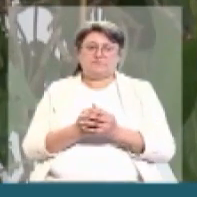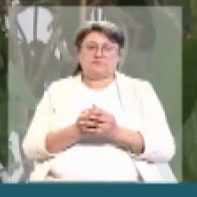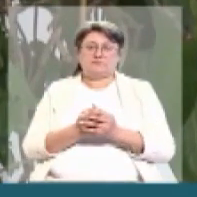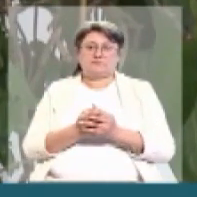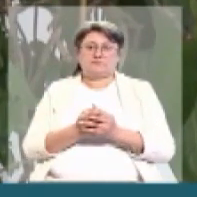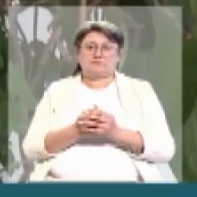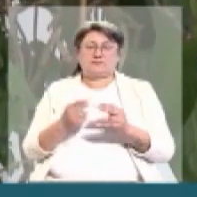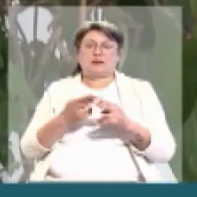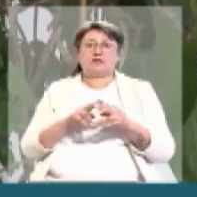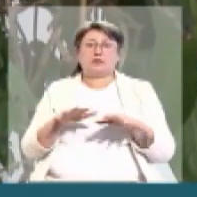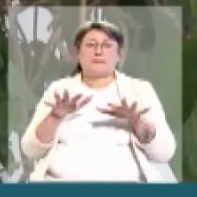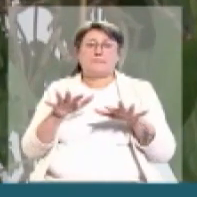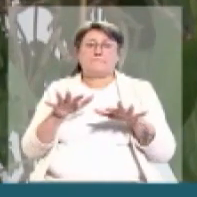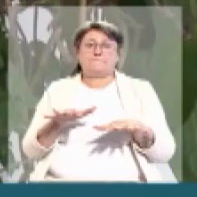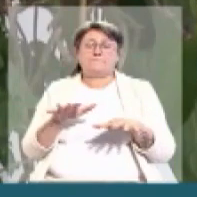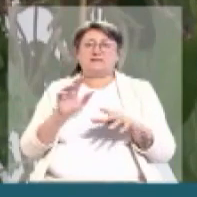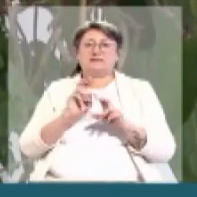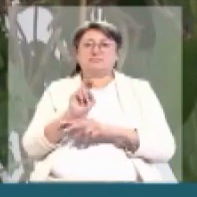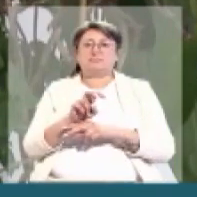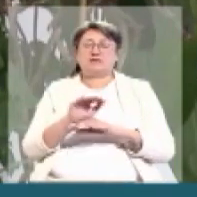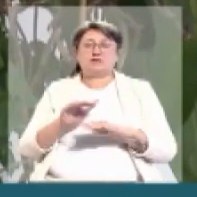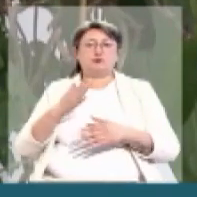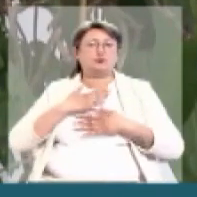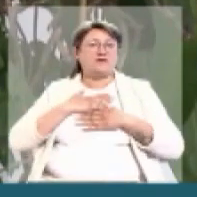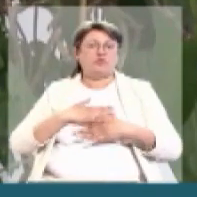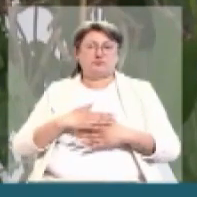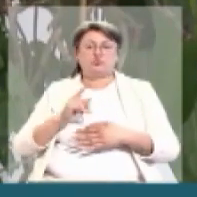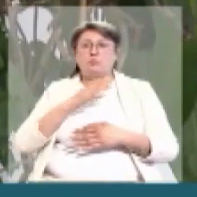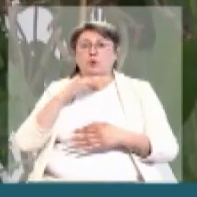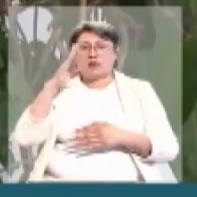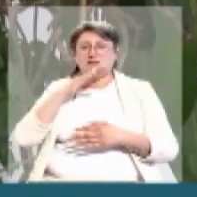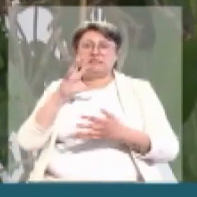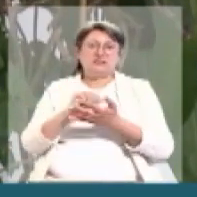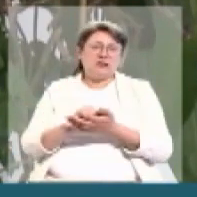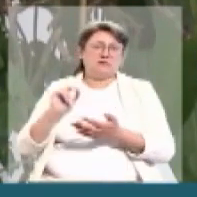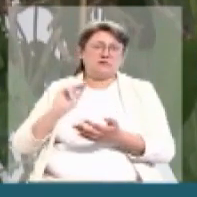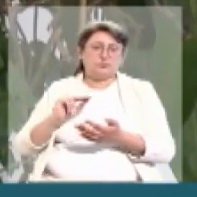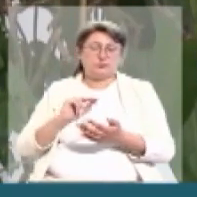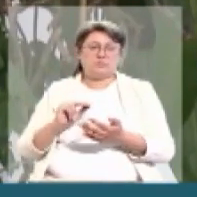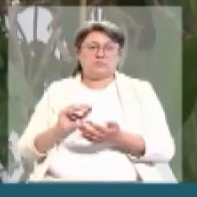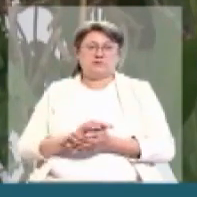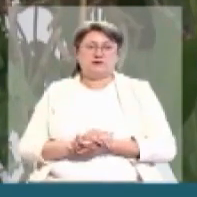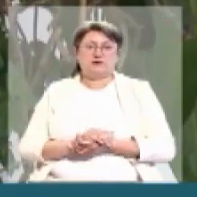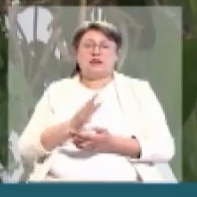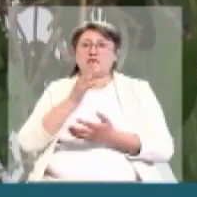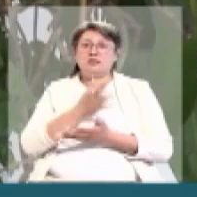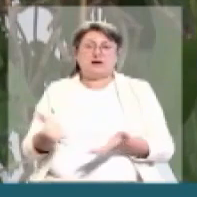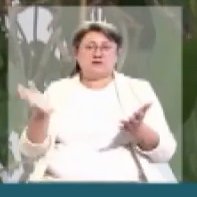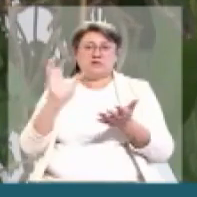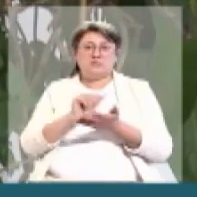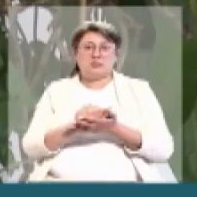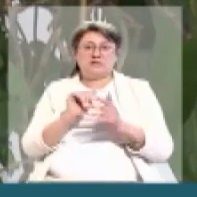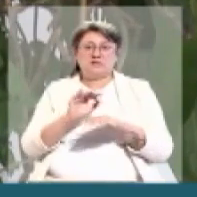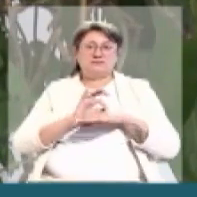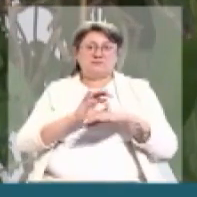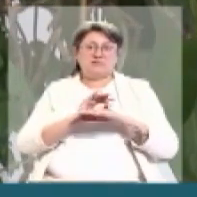Данную площадку посещают дети с удовольствием, потому что многие родители заняты на работах. Некогда заниматься